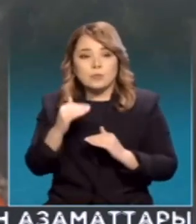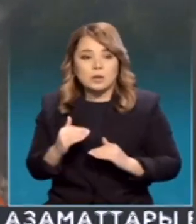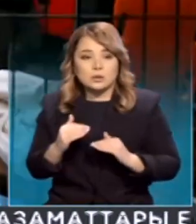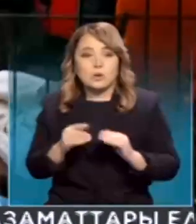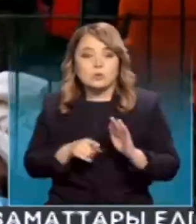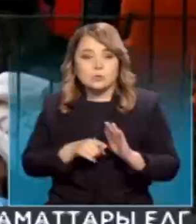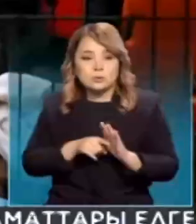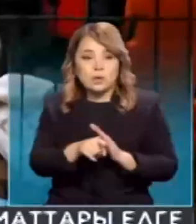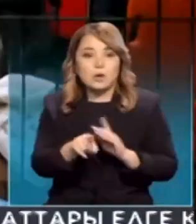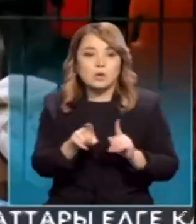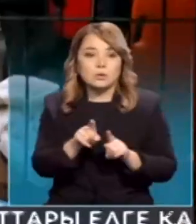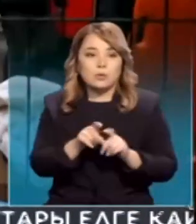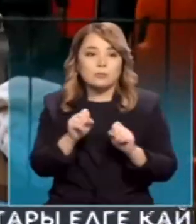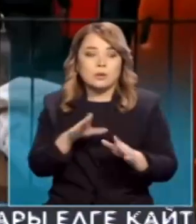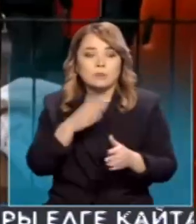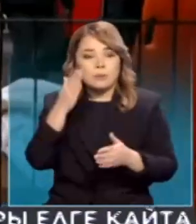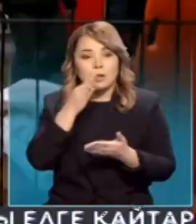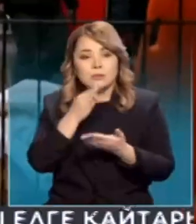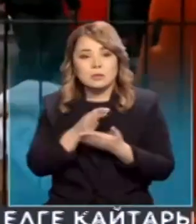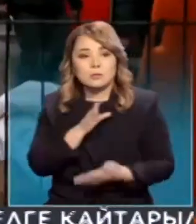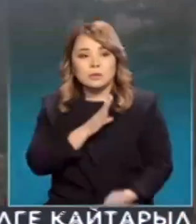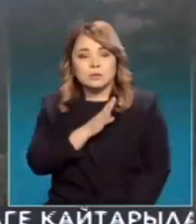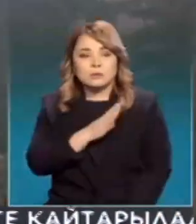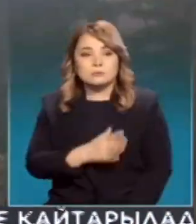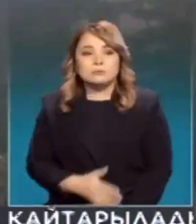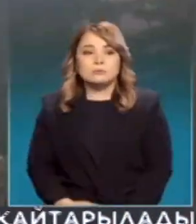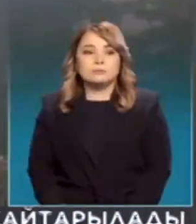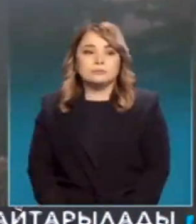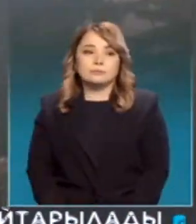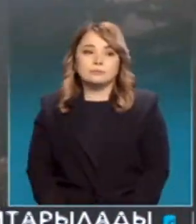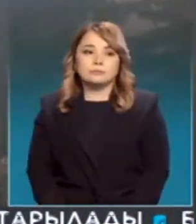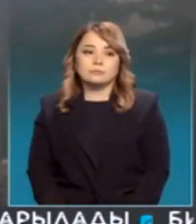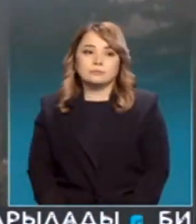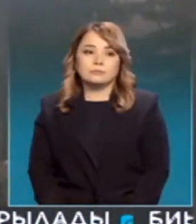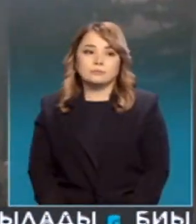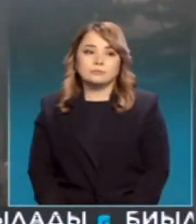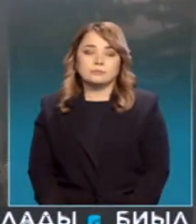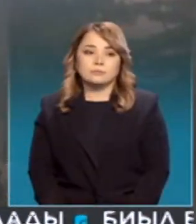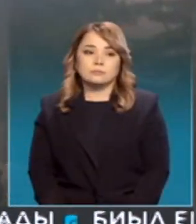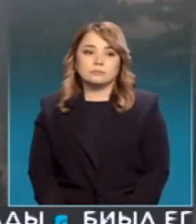мүмкін деген пікір айтылды. Арай Төлегенқызы, Бауыржан Бөрлібай, Қазақстан ұлттық арнасы.